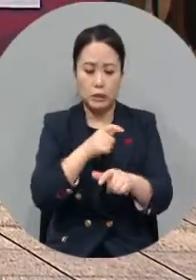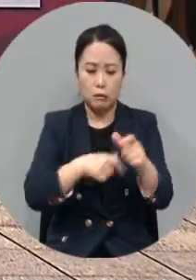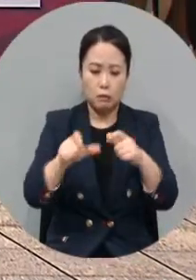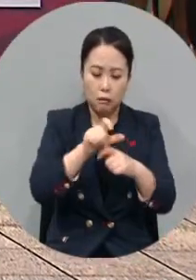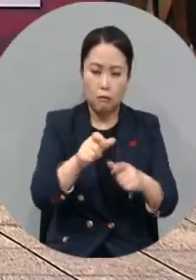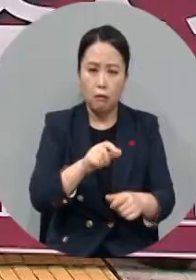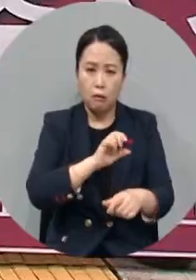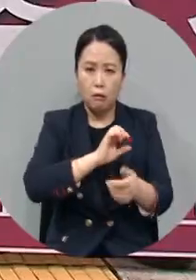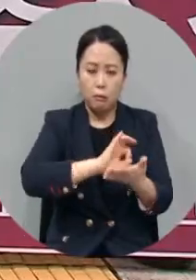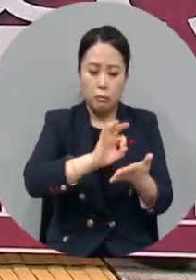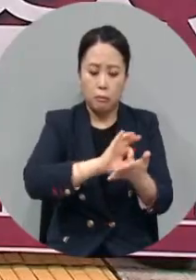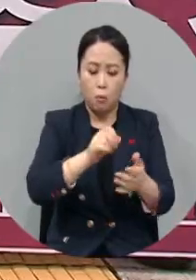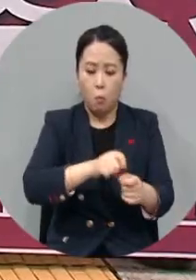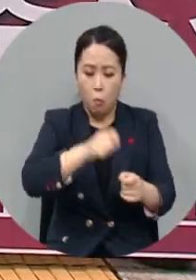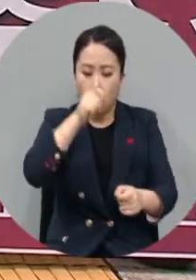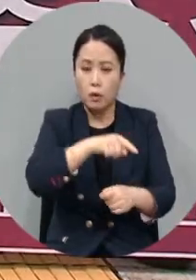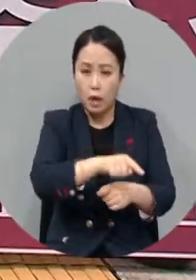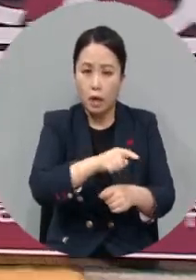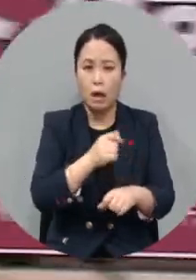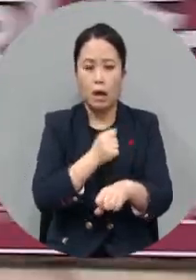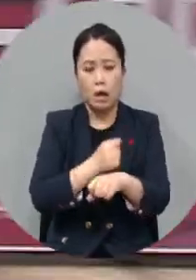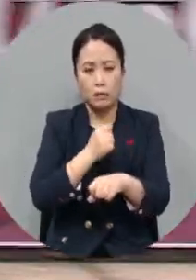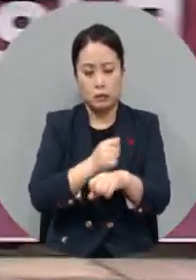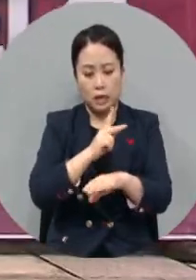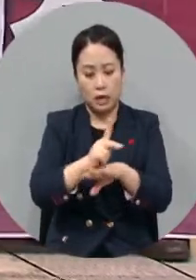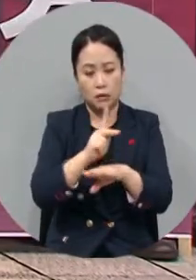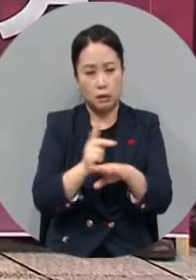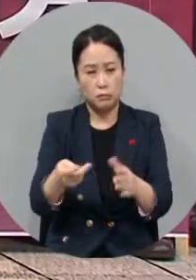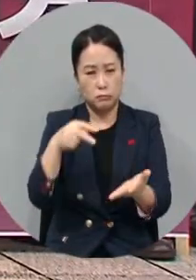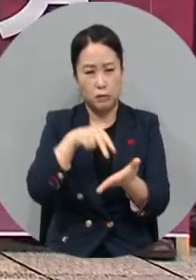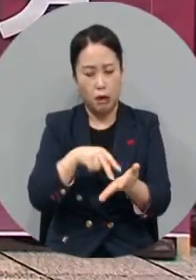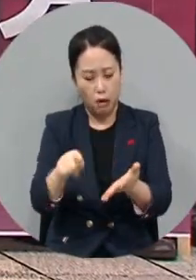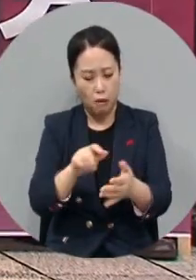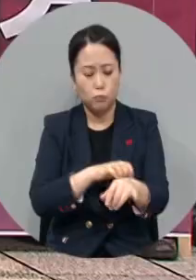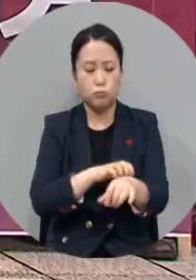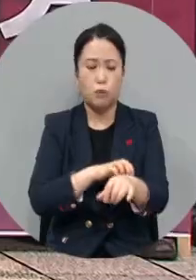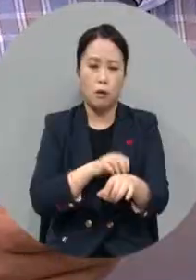데다 도심까지 돌아가야 하는 불편을 겪어야 한다는 것입니다.